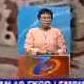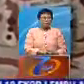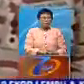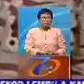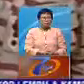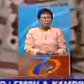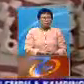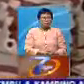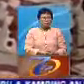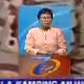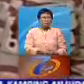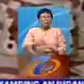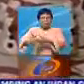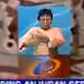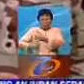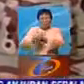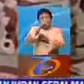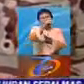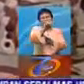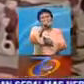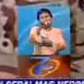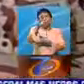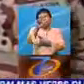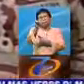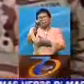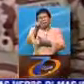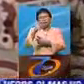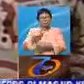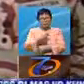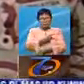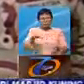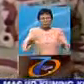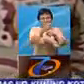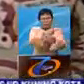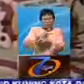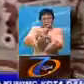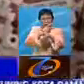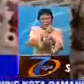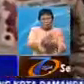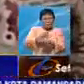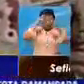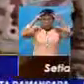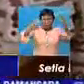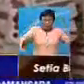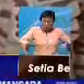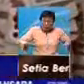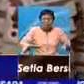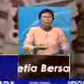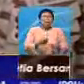Walaupun anggota Malbat kita hari ini diberi tanggungjawab berat untuk menjaga keamanan di bumi Lebanon ini,